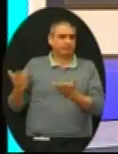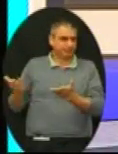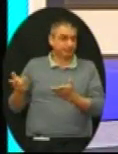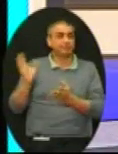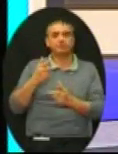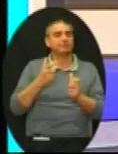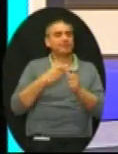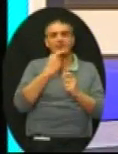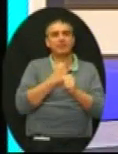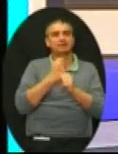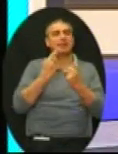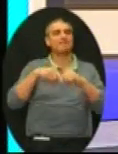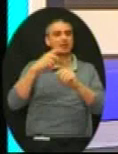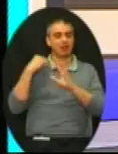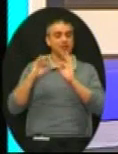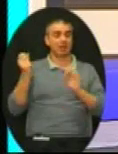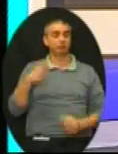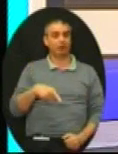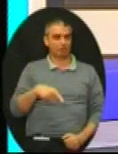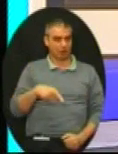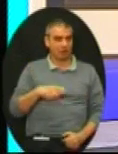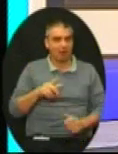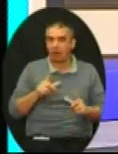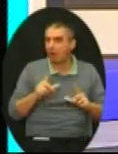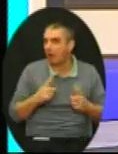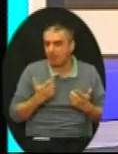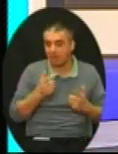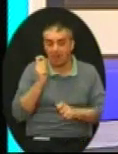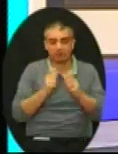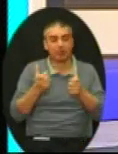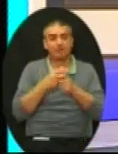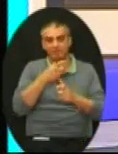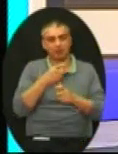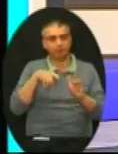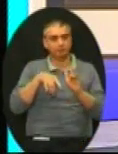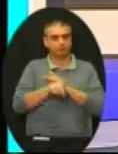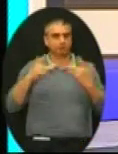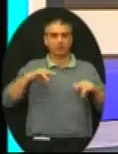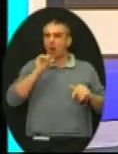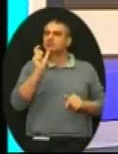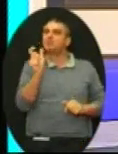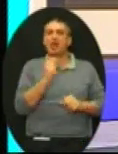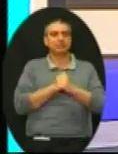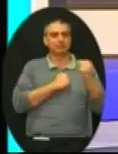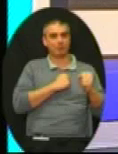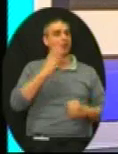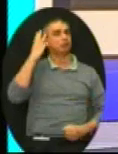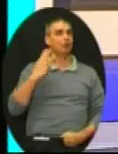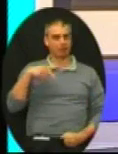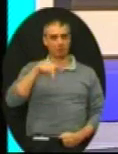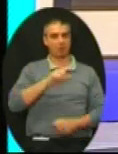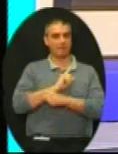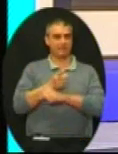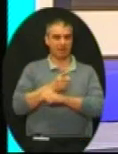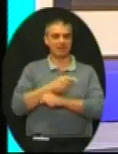העבירה המפלגה הזו בוועידה שלה בתחילת השבוע? ולמה אנשי המפלגה בורחים מהביטוי שמאל? שלי יחימוביץ' תהיה כאן